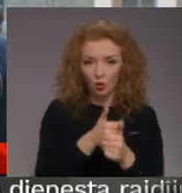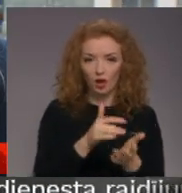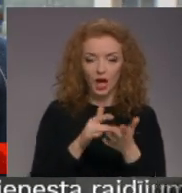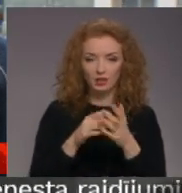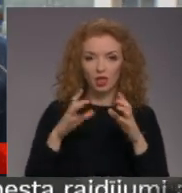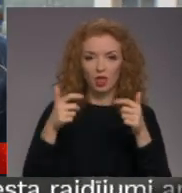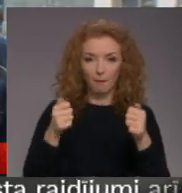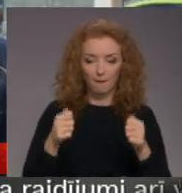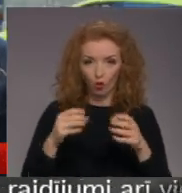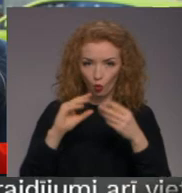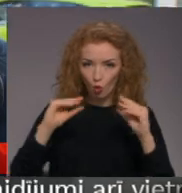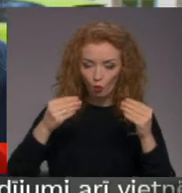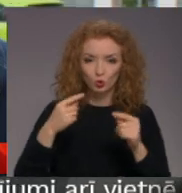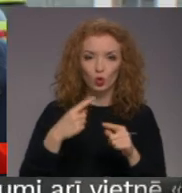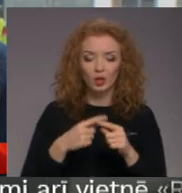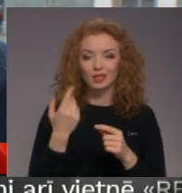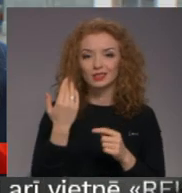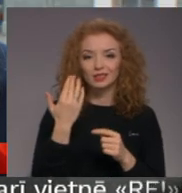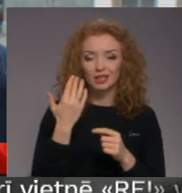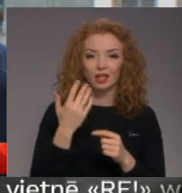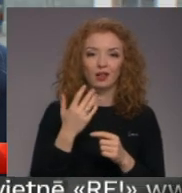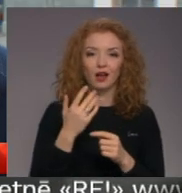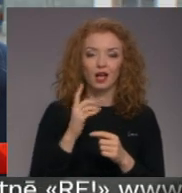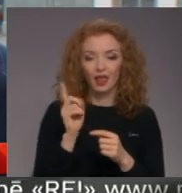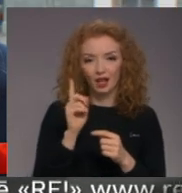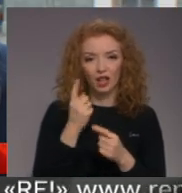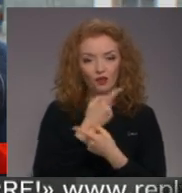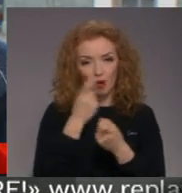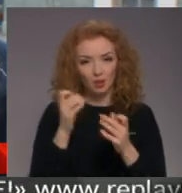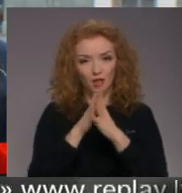iepakojumu, skatīties, cik ražotājs atbildīgi norāda